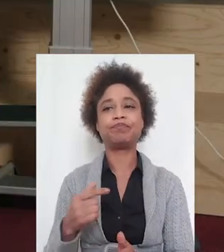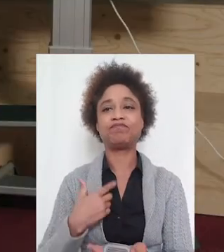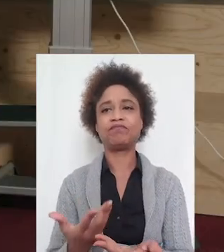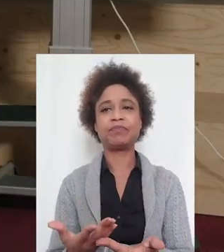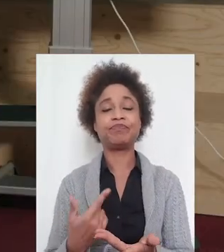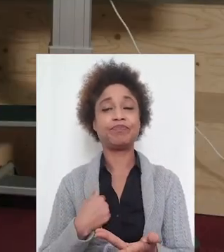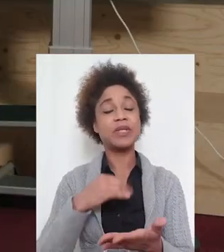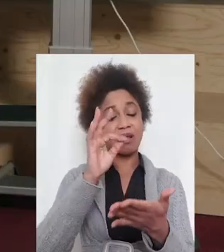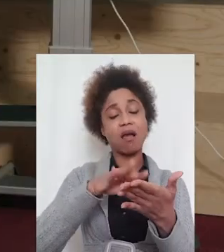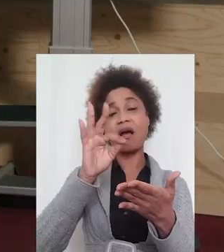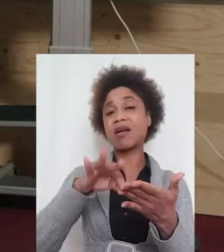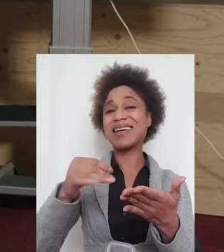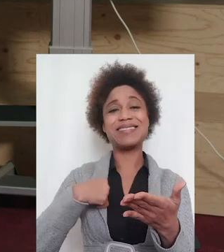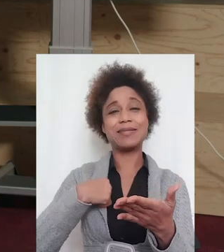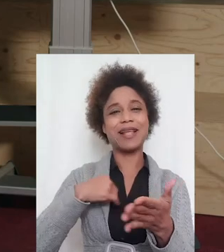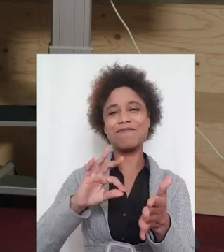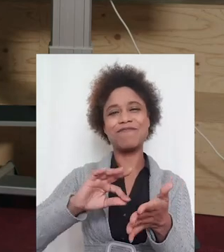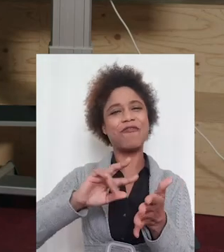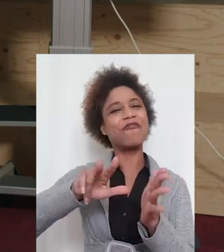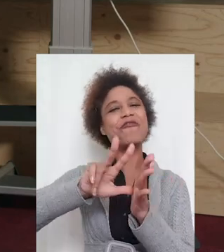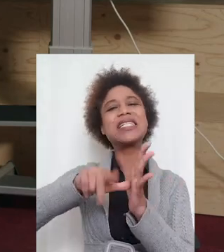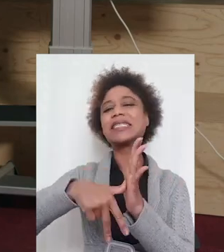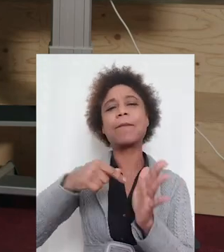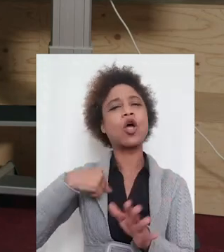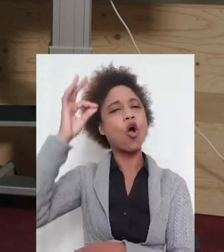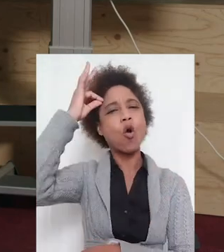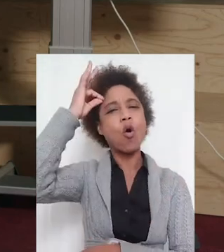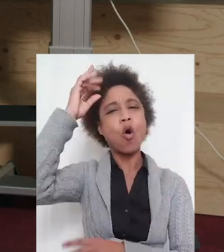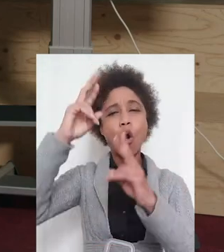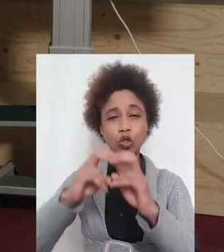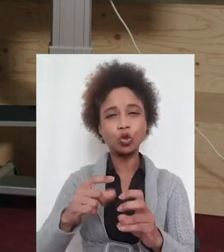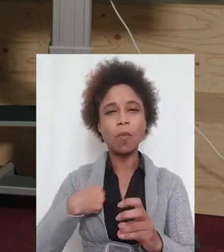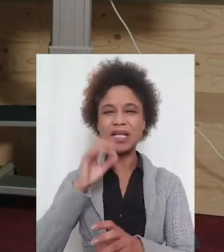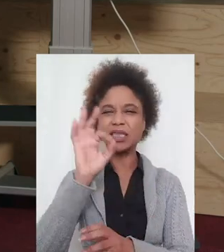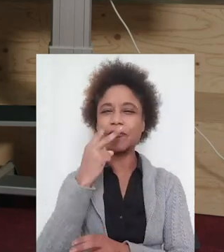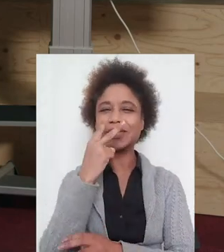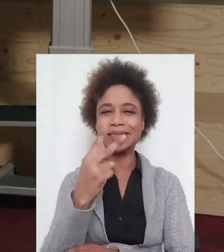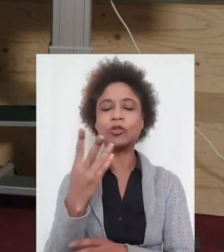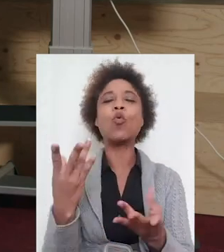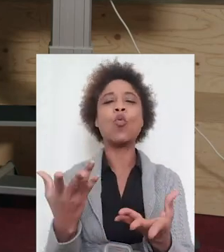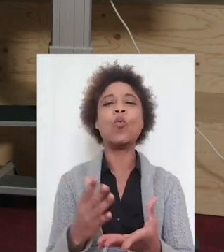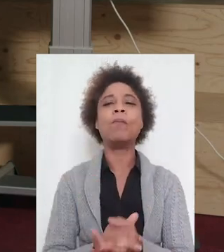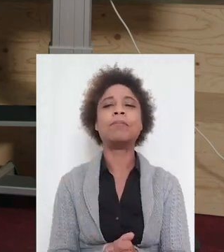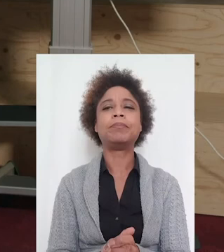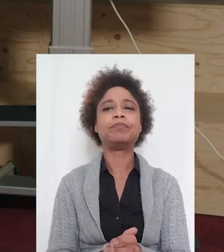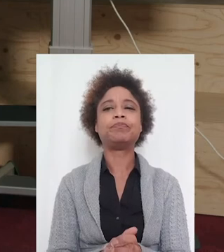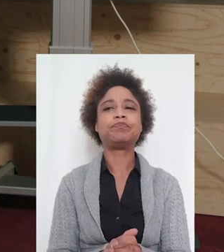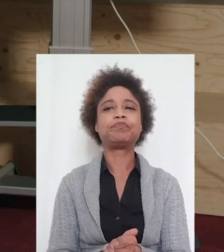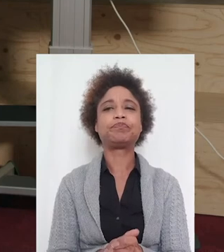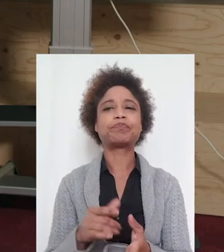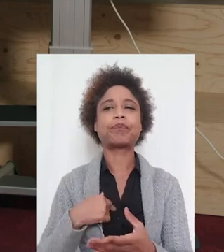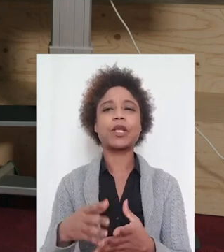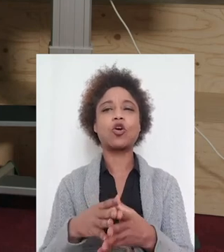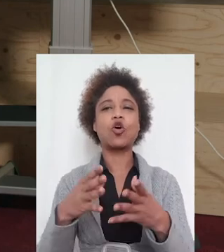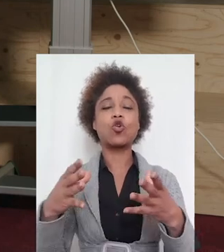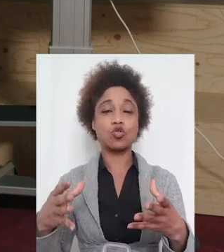een enquête en geen wetenschappelijk onderzoek, maar de cijfers geven wel een indicatie. Grosso modo geeft